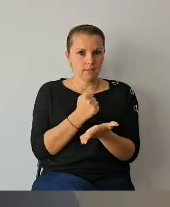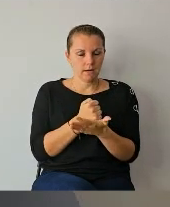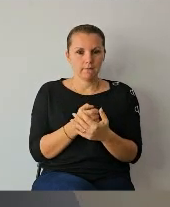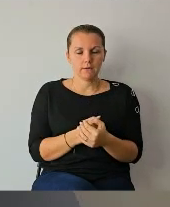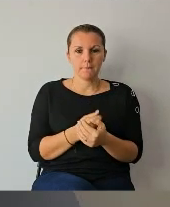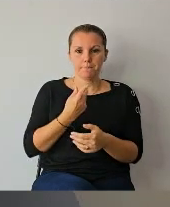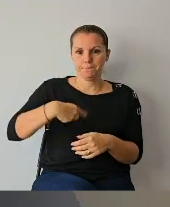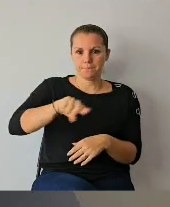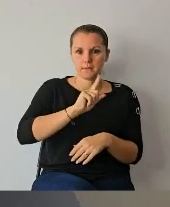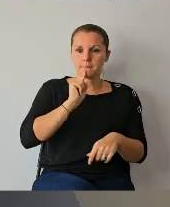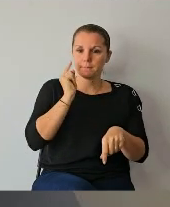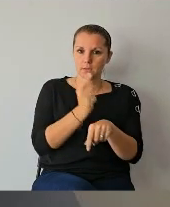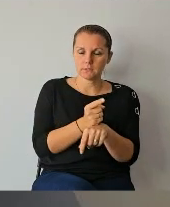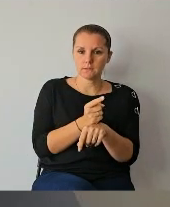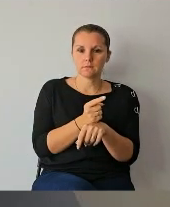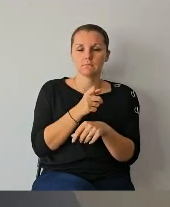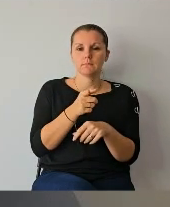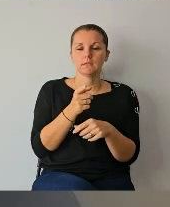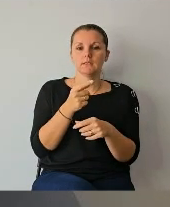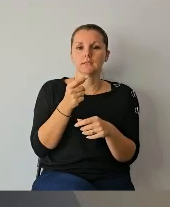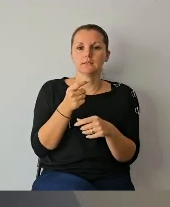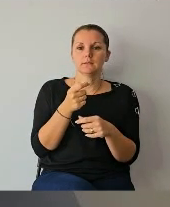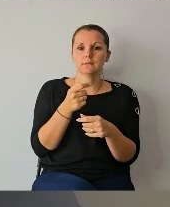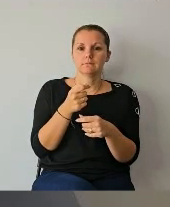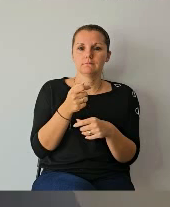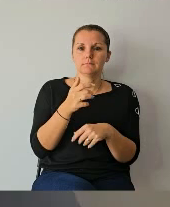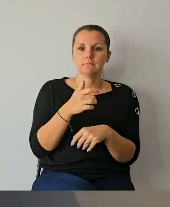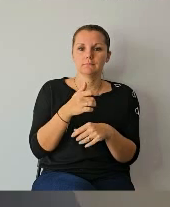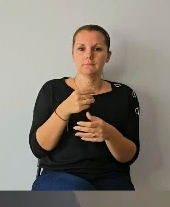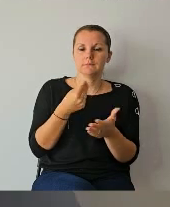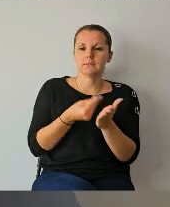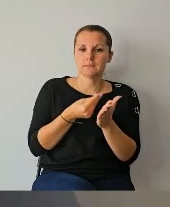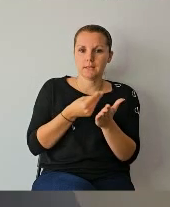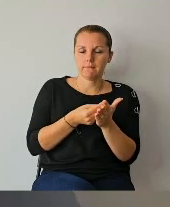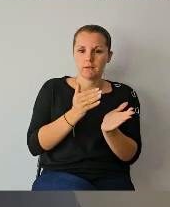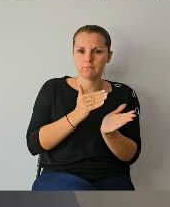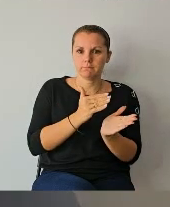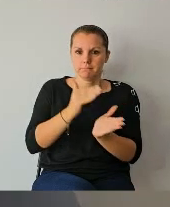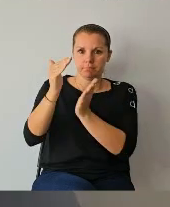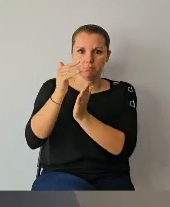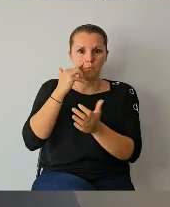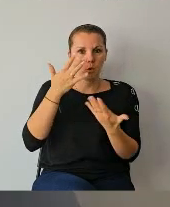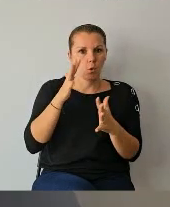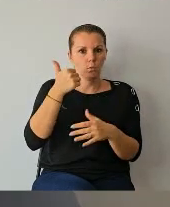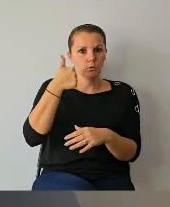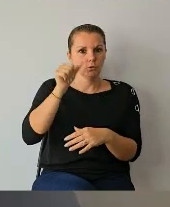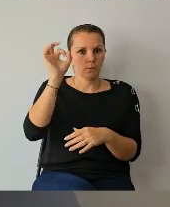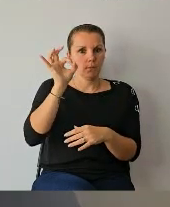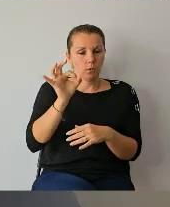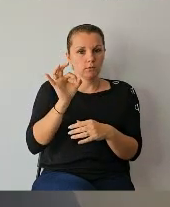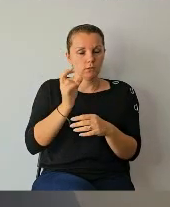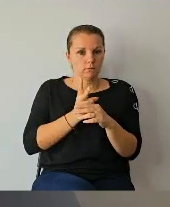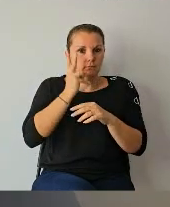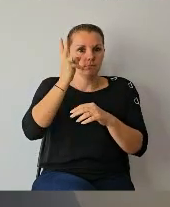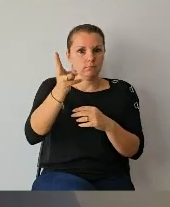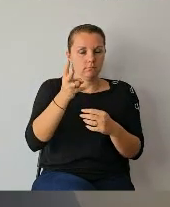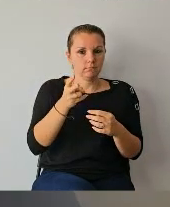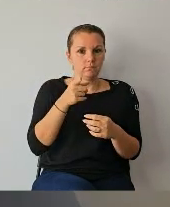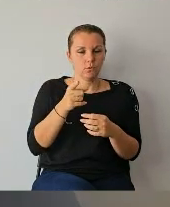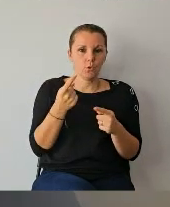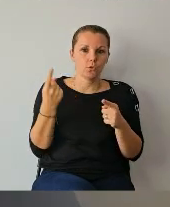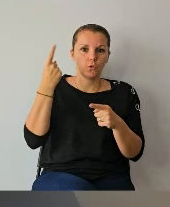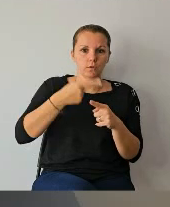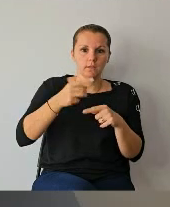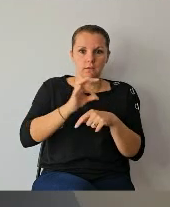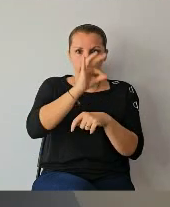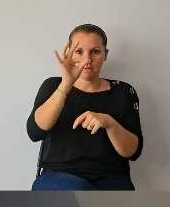myśmy postanowili, że podnosimy te stawki około 100% w górę, czyli no w tym momencie te dodatki funkcyjne,